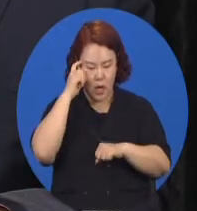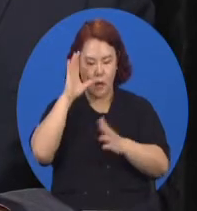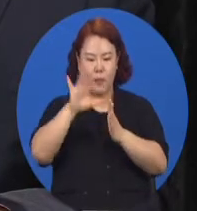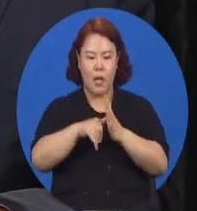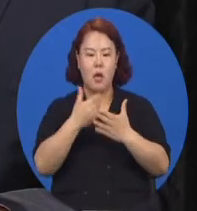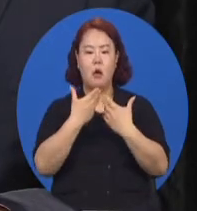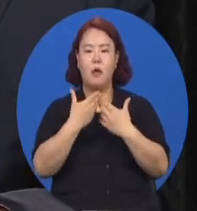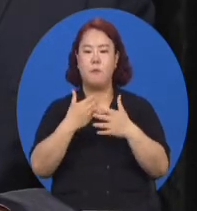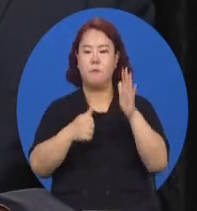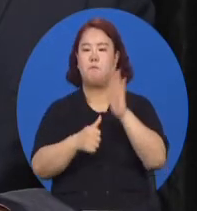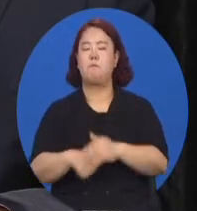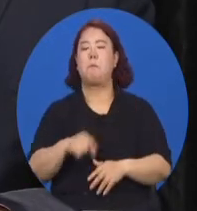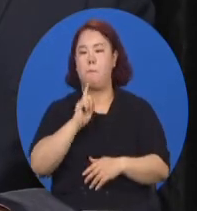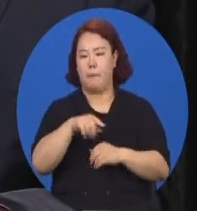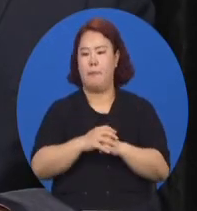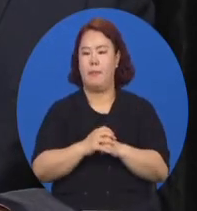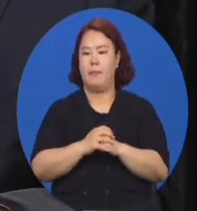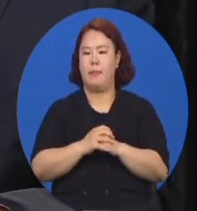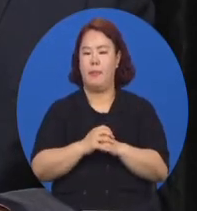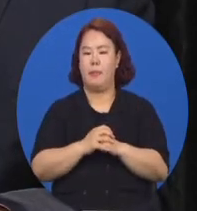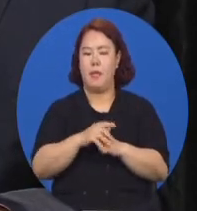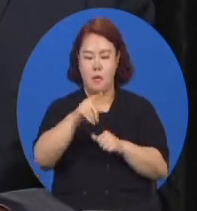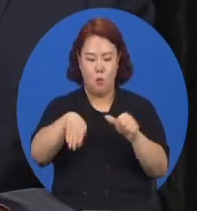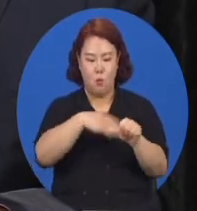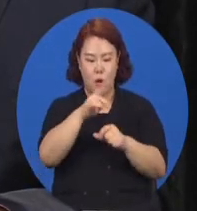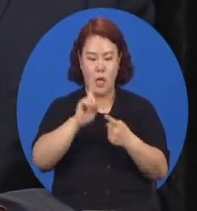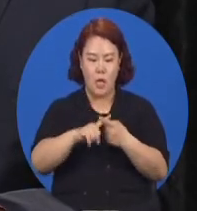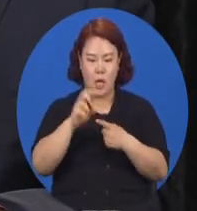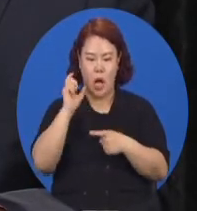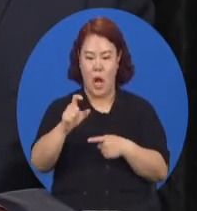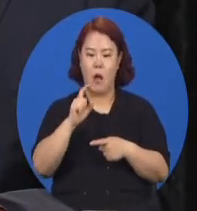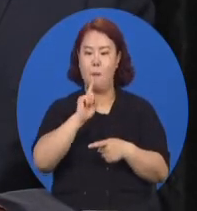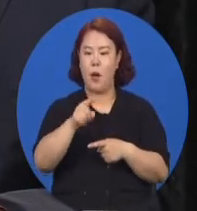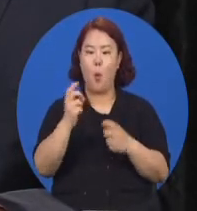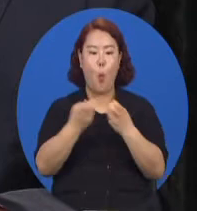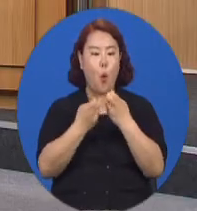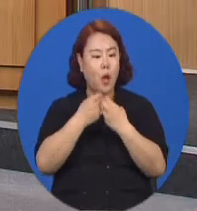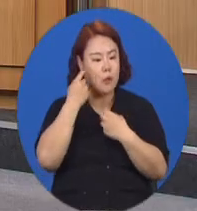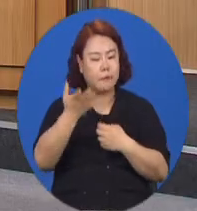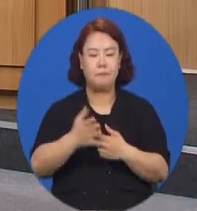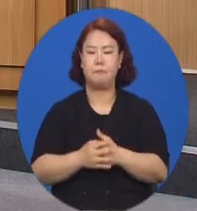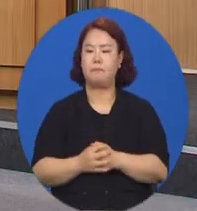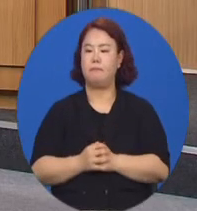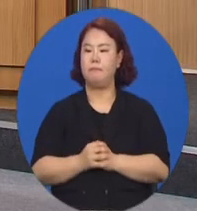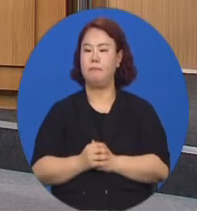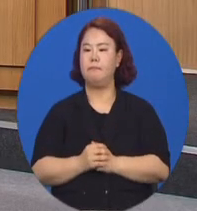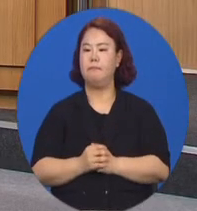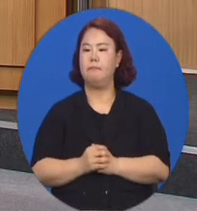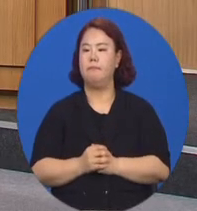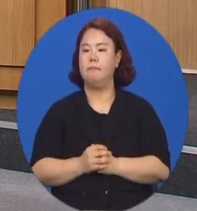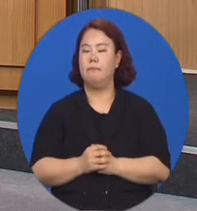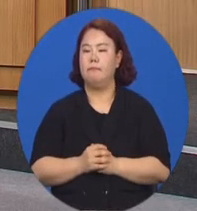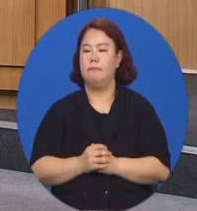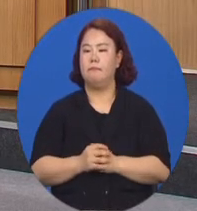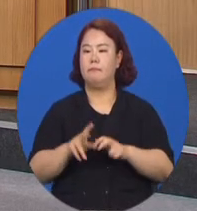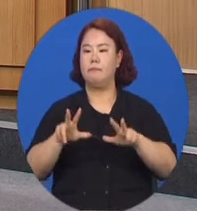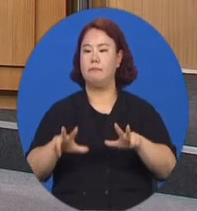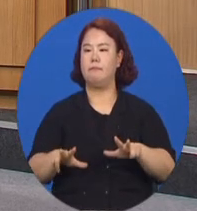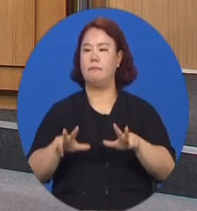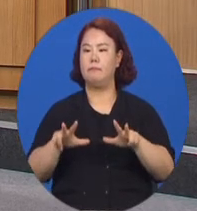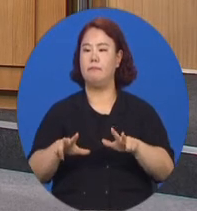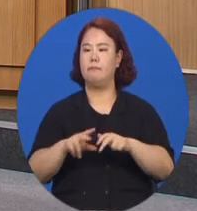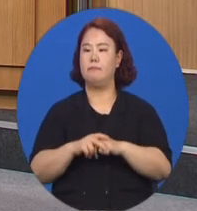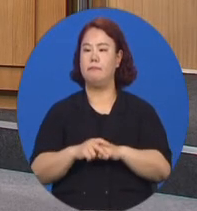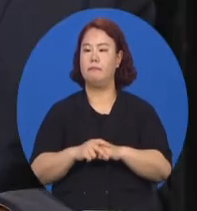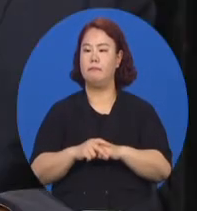실패한 겁니다. 이거는. 그래서 이 부분에 대해서 다시 한번 제가 강조드리는 거예요. 어떻게 하실 건지. 예, 지금